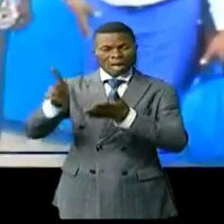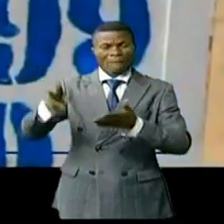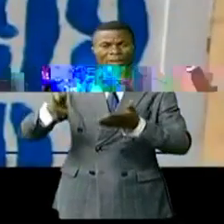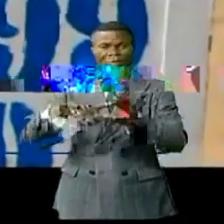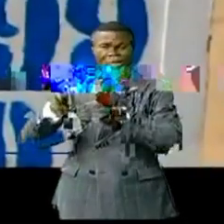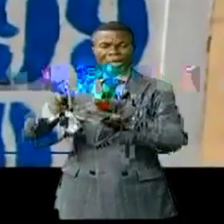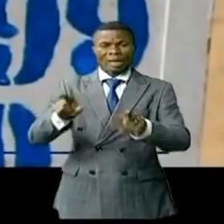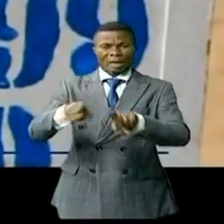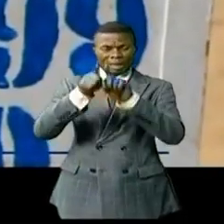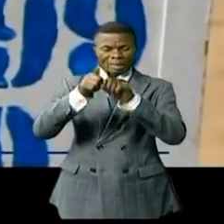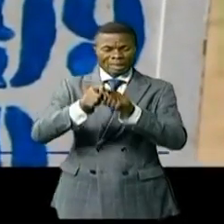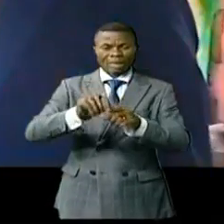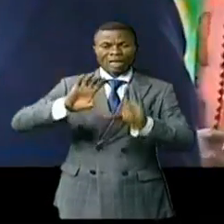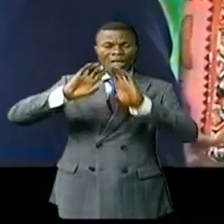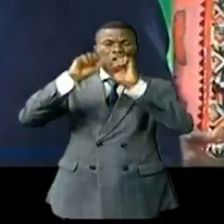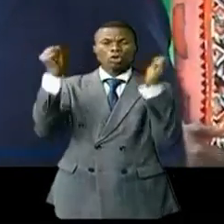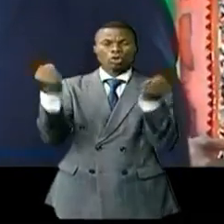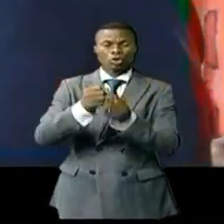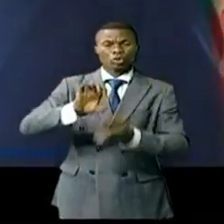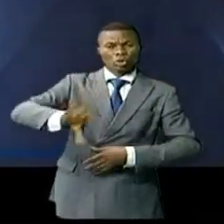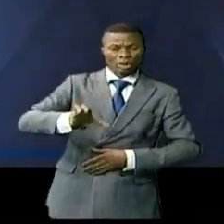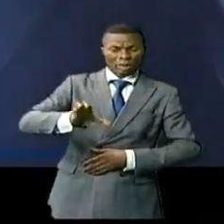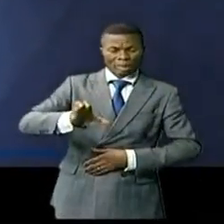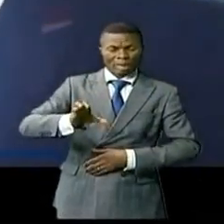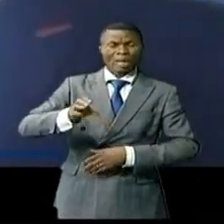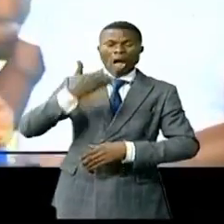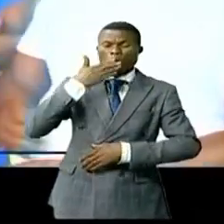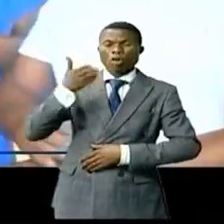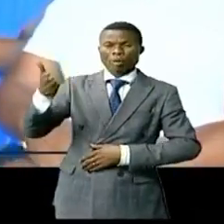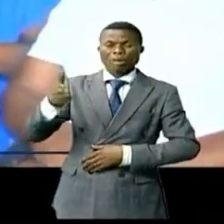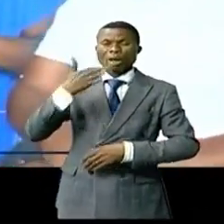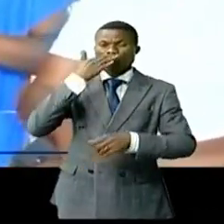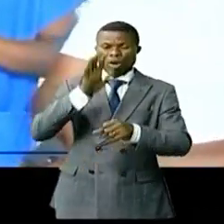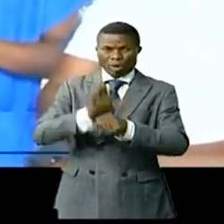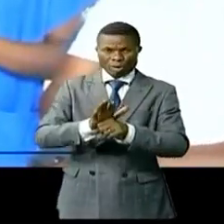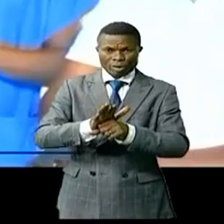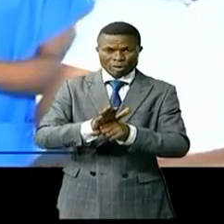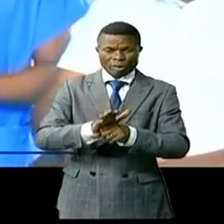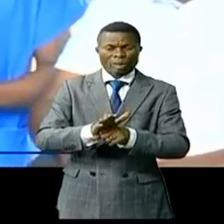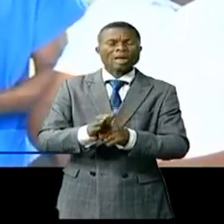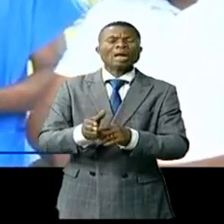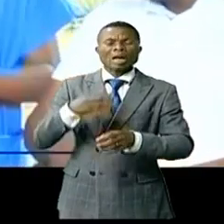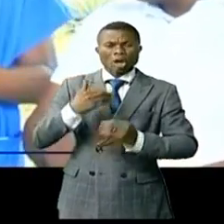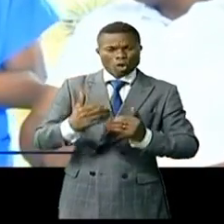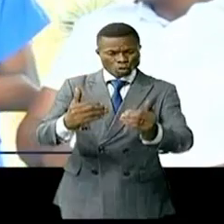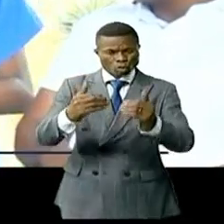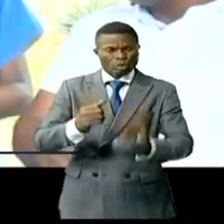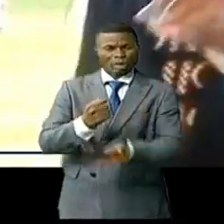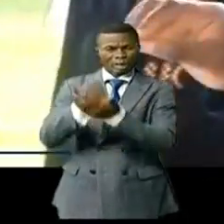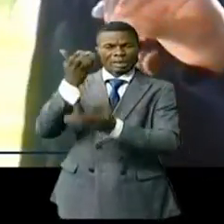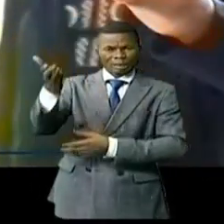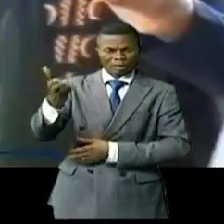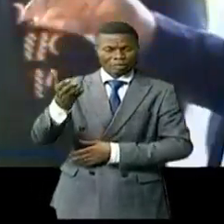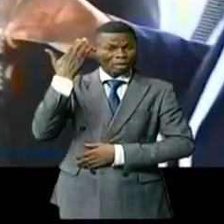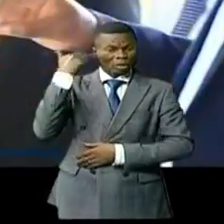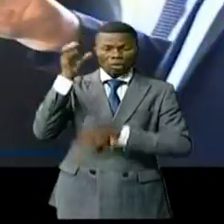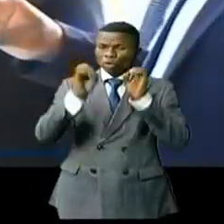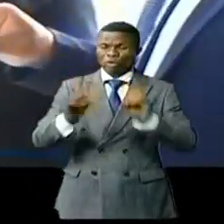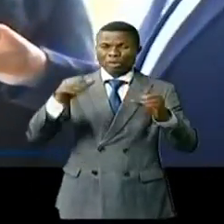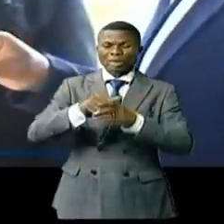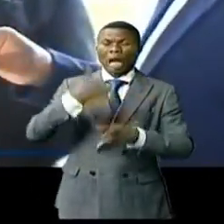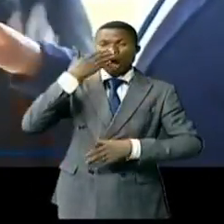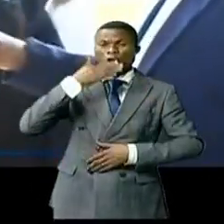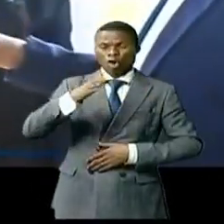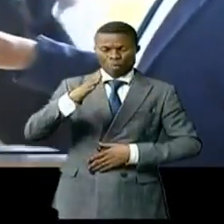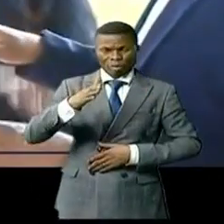des eaux contractées par cette formation médicale et a promis d'en faire autant. C'est possible que nous manquions de l'eau dans l'hôpital pendant cette